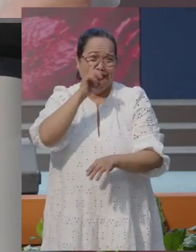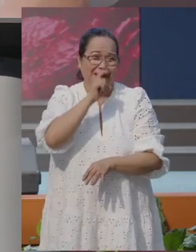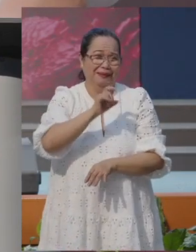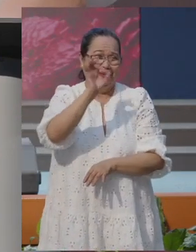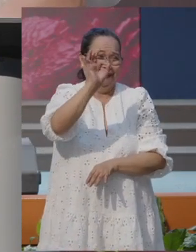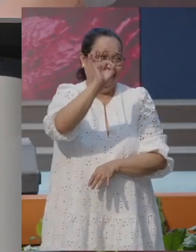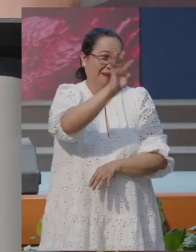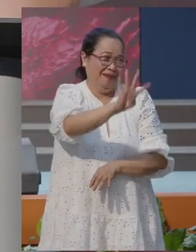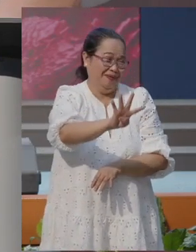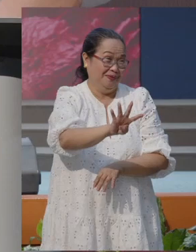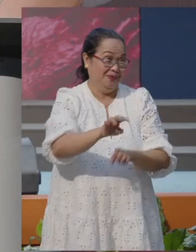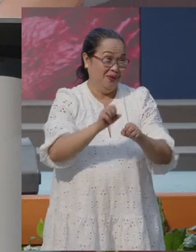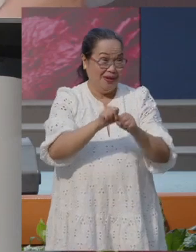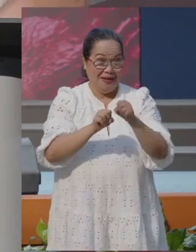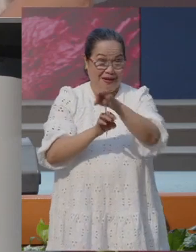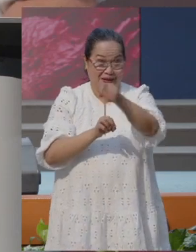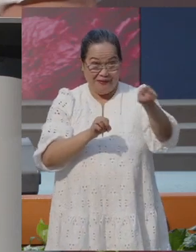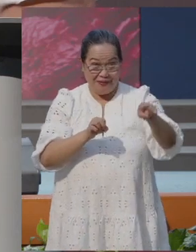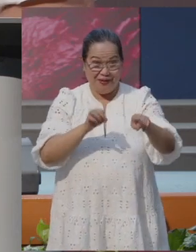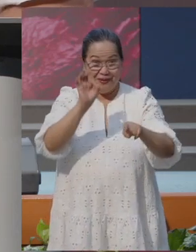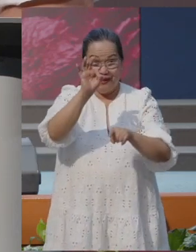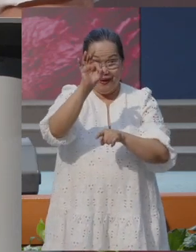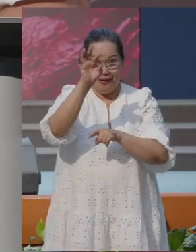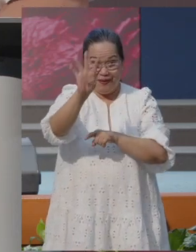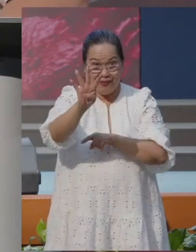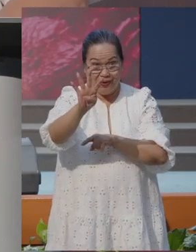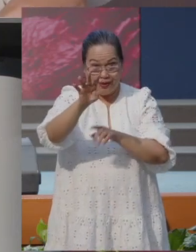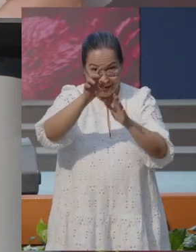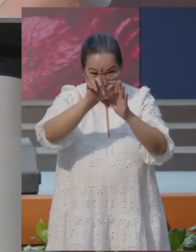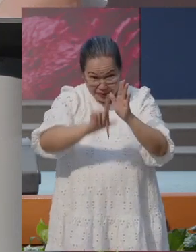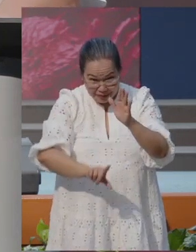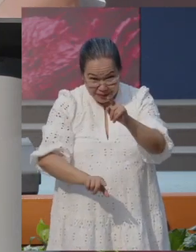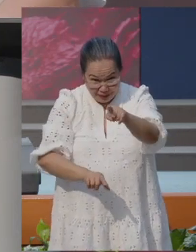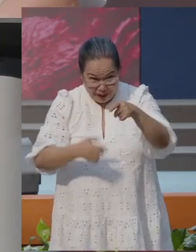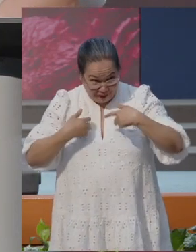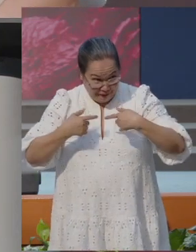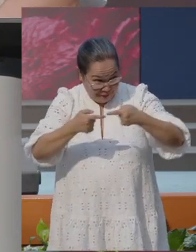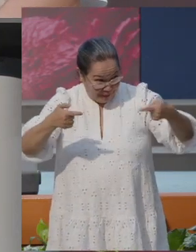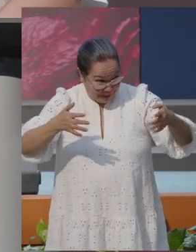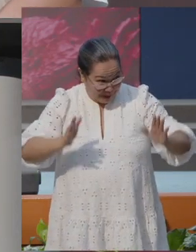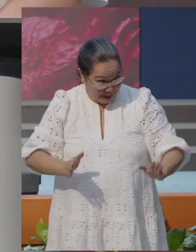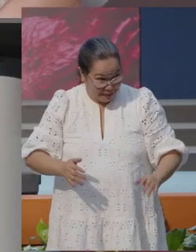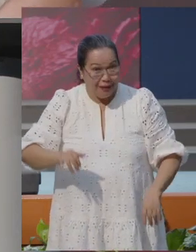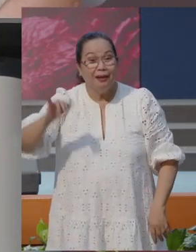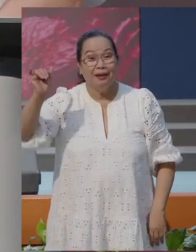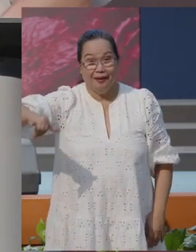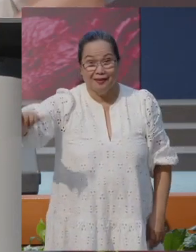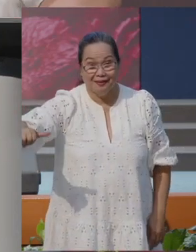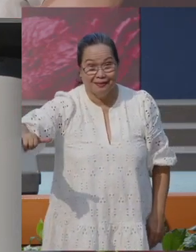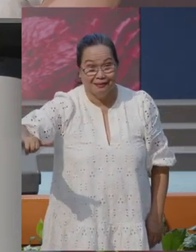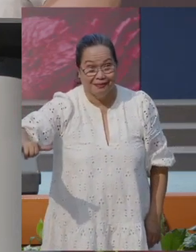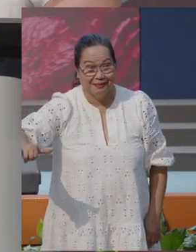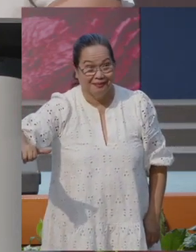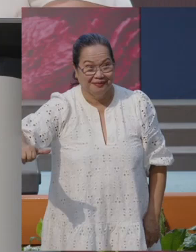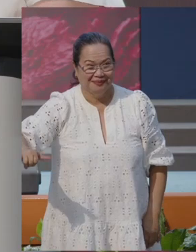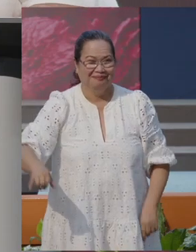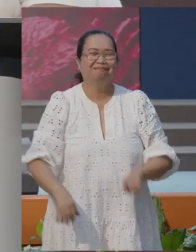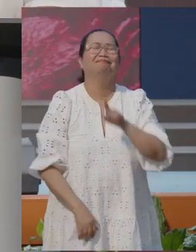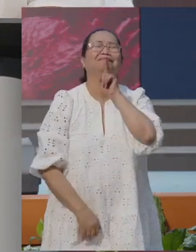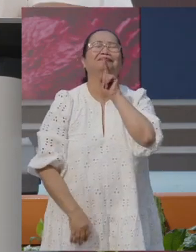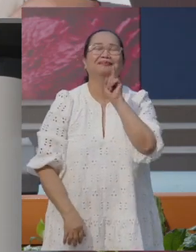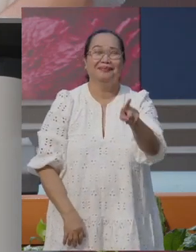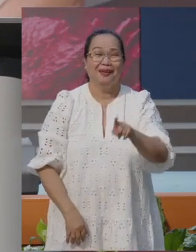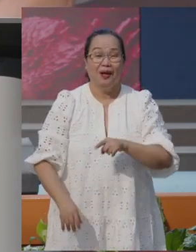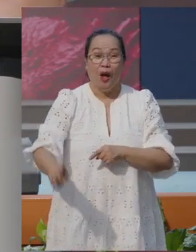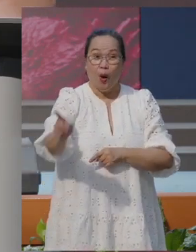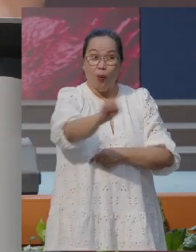So kung kayo ay 94 and below, malamang may kaaway po kayo. Anong gagawin sa kaaway? Love